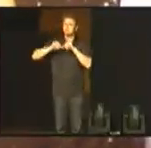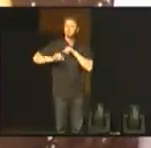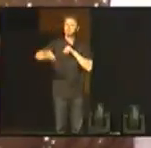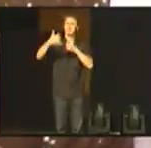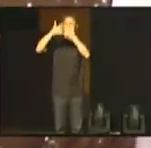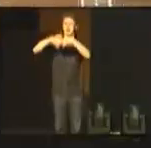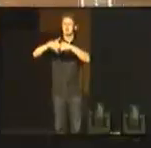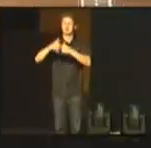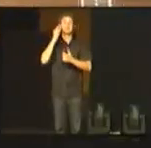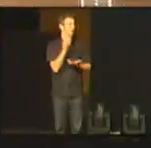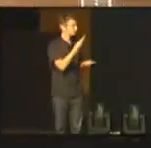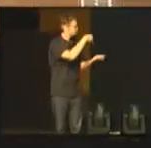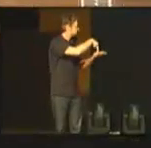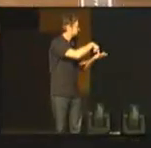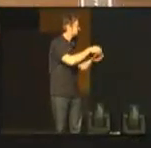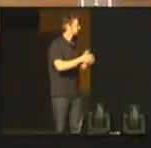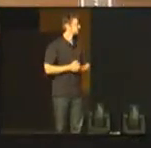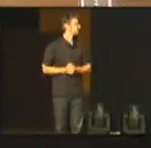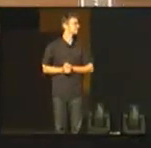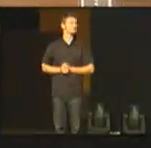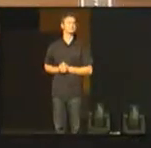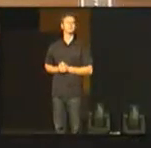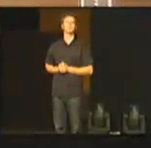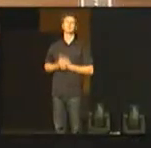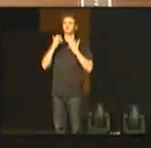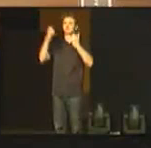any. Mireia, quan vulguis.